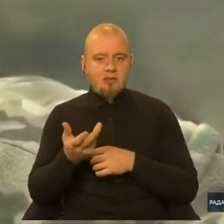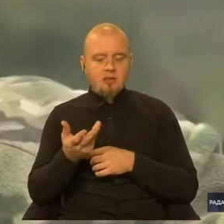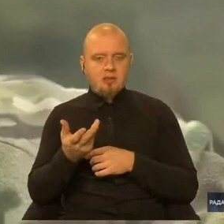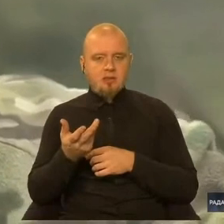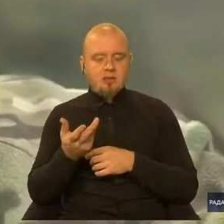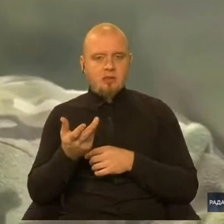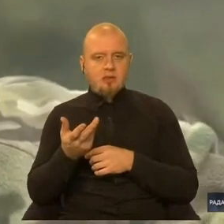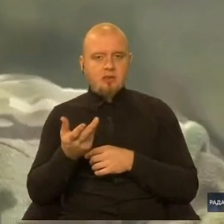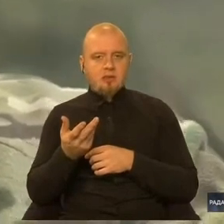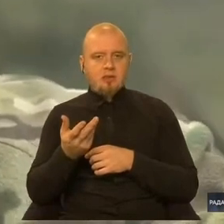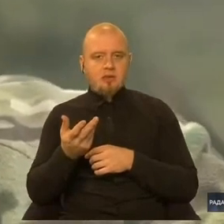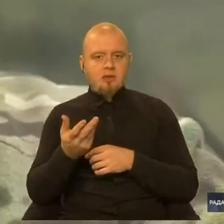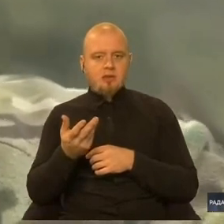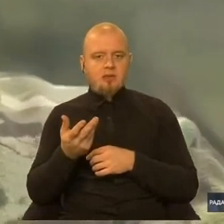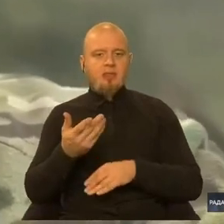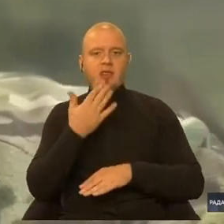кількість